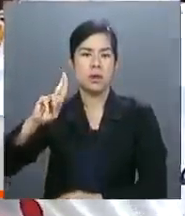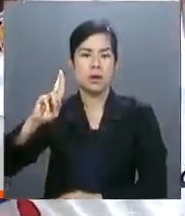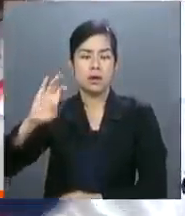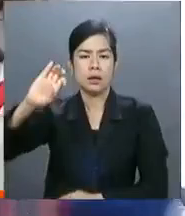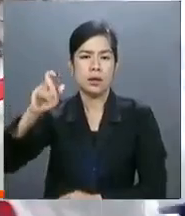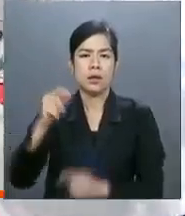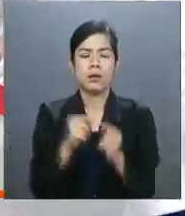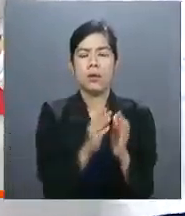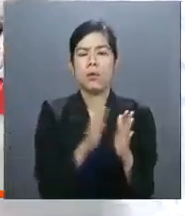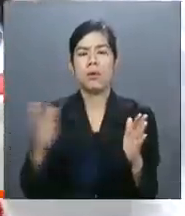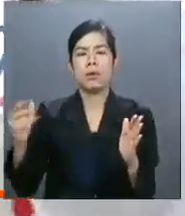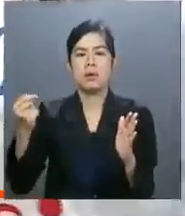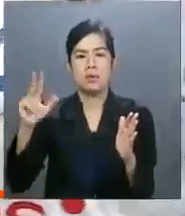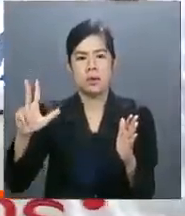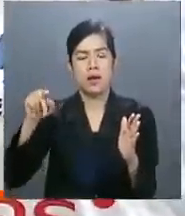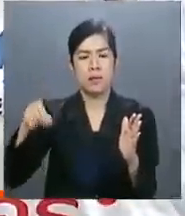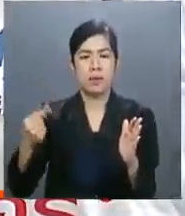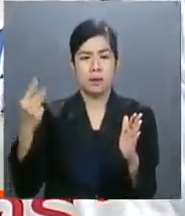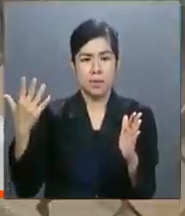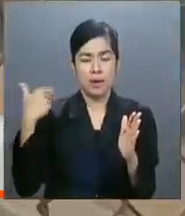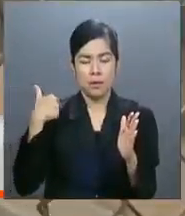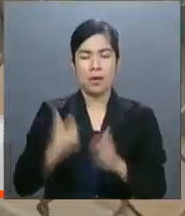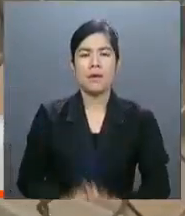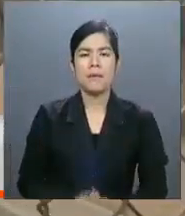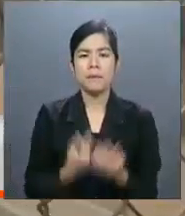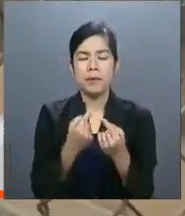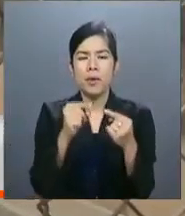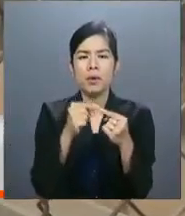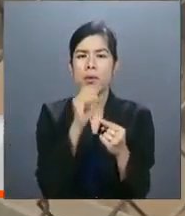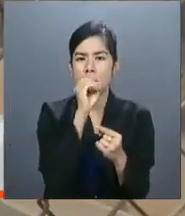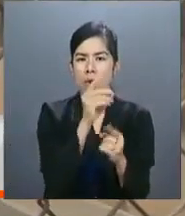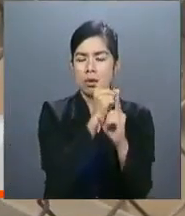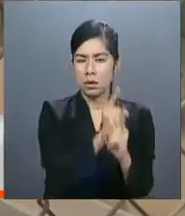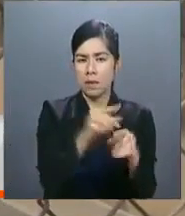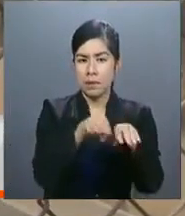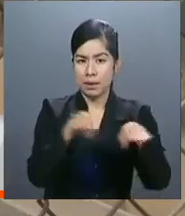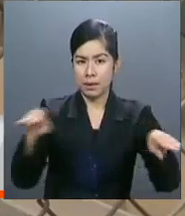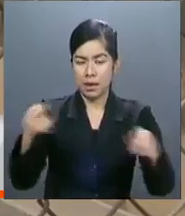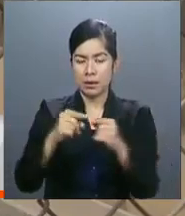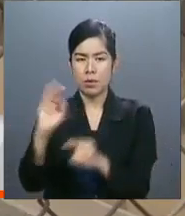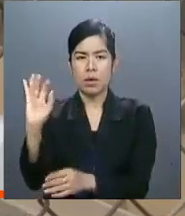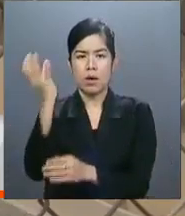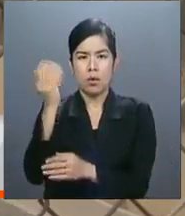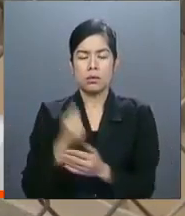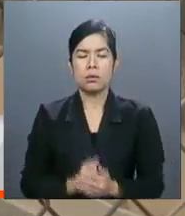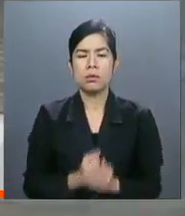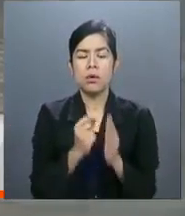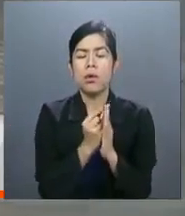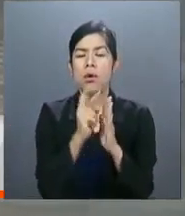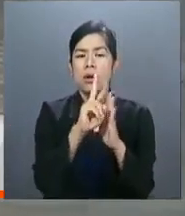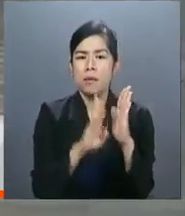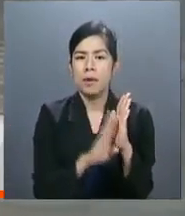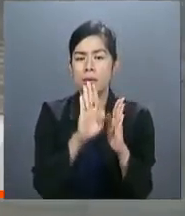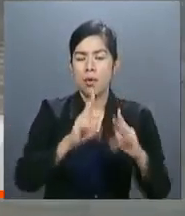คมนี้โดยที่ผ่านมาผู้บริหารเมืองแร่ยืนยันไปตามมาตรฐานสากลและระเบียบกระทรวงอุตสาหกรรมท่ามกลางข้อร้องเรียน